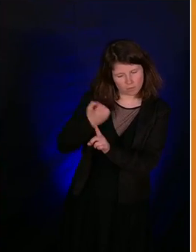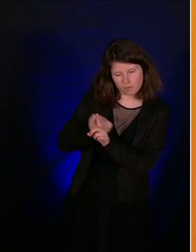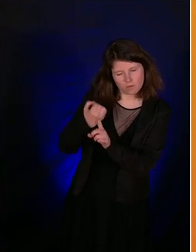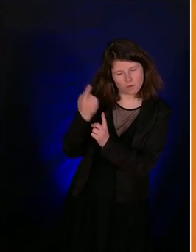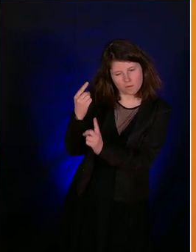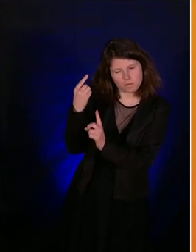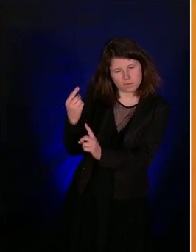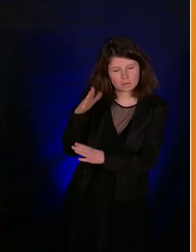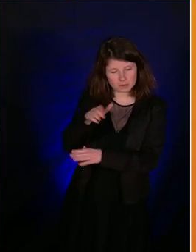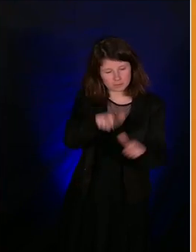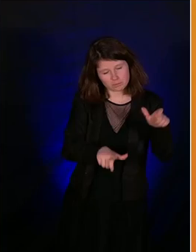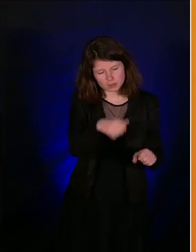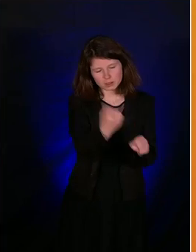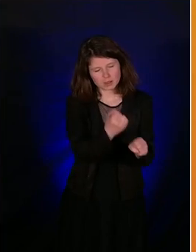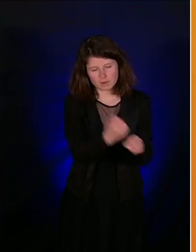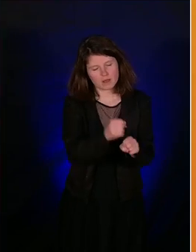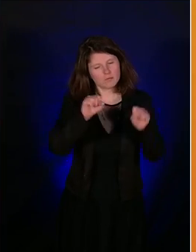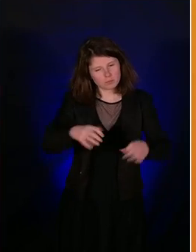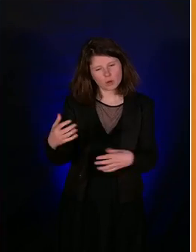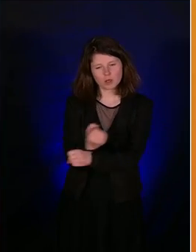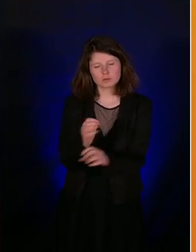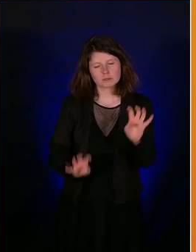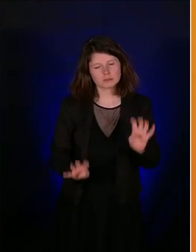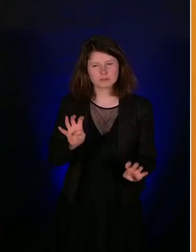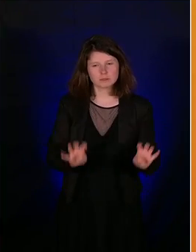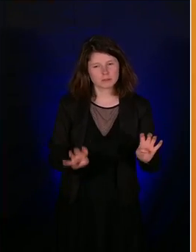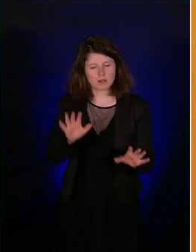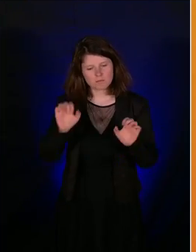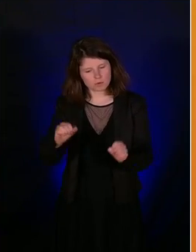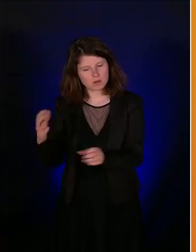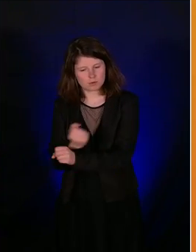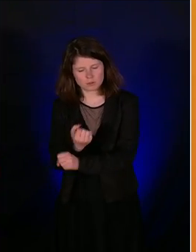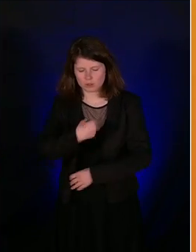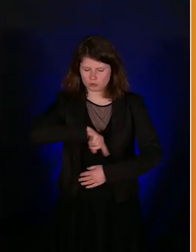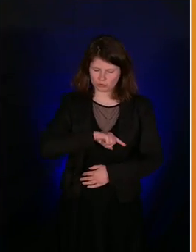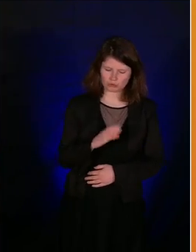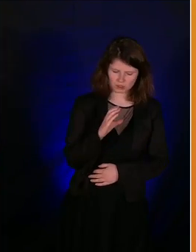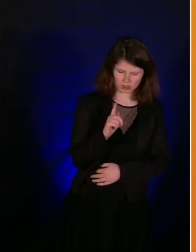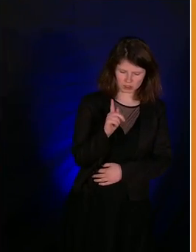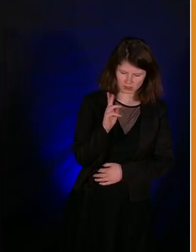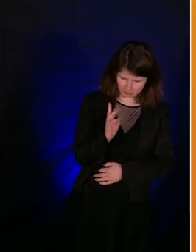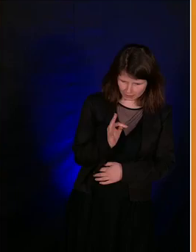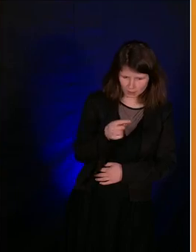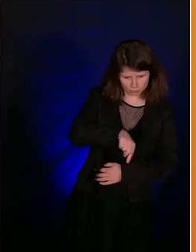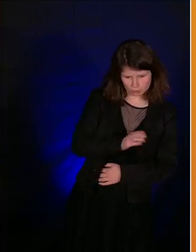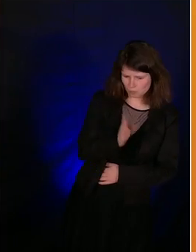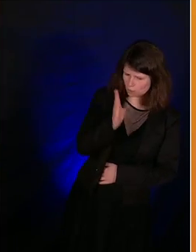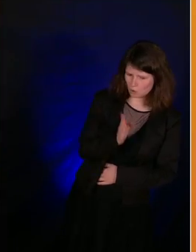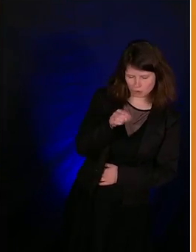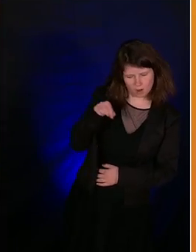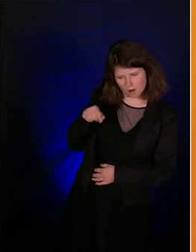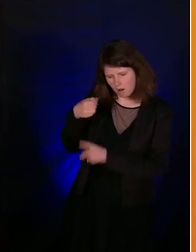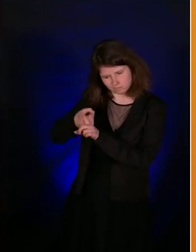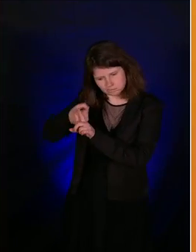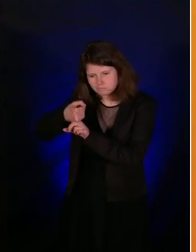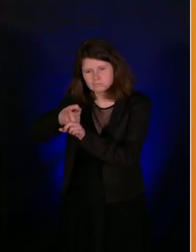travailleurs peut amener à une victoire nous avons tous besoin d'une CGT qui met en place une stratégie de lutte